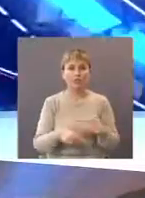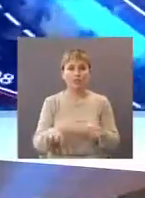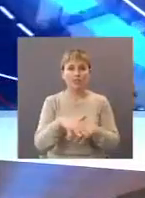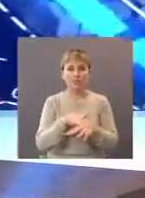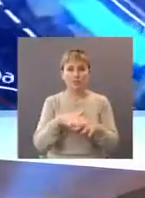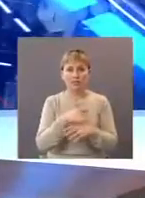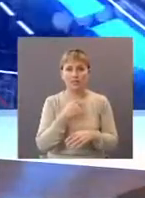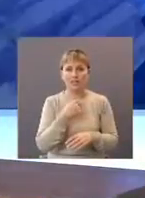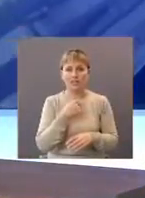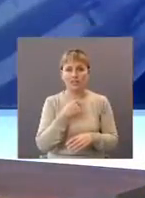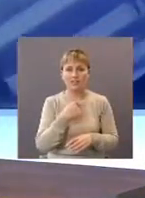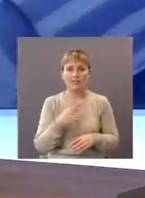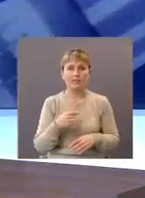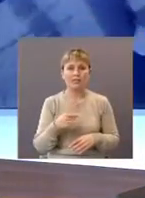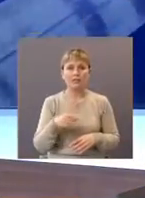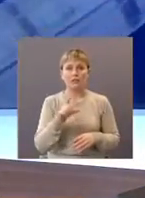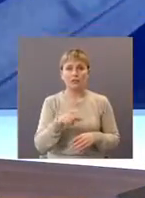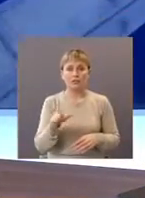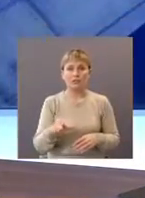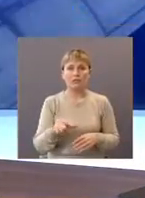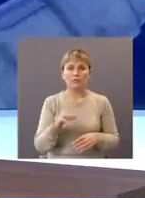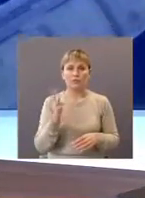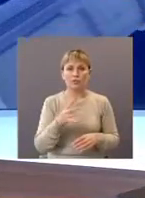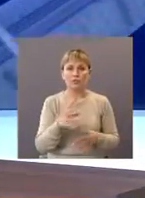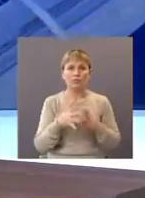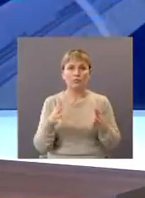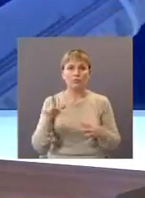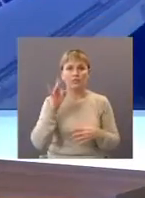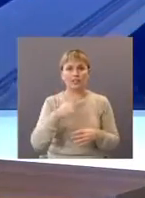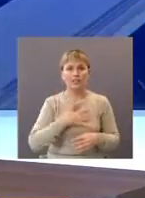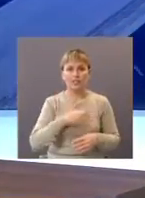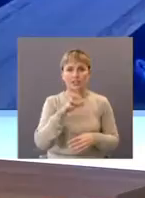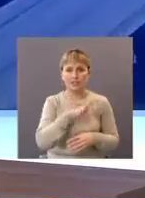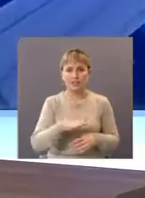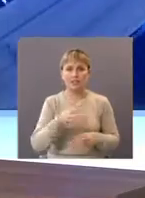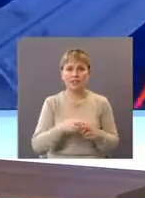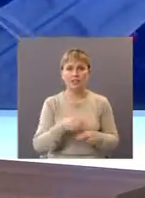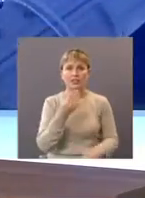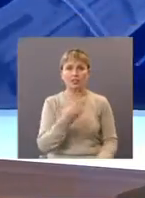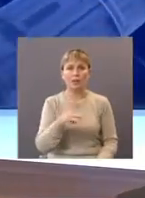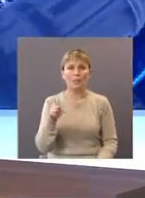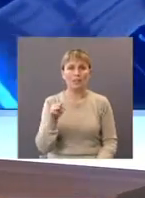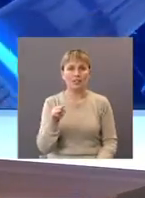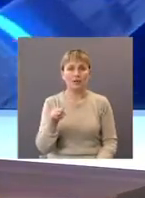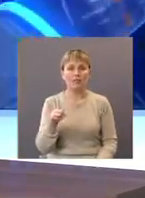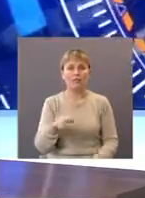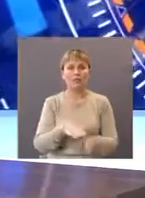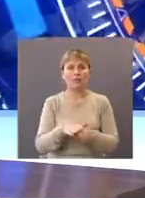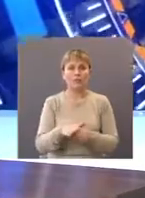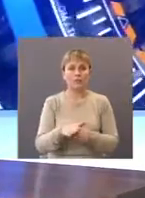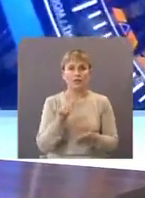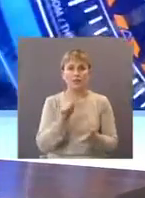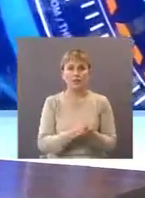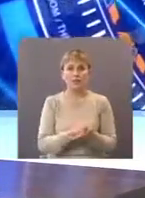всенародного голосования. Кандидатов в президенты четверо, наиболее известный в нашей стране – это Шавкат Мирзиёев, исполняющий обязанности